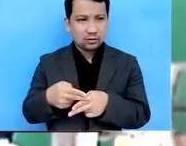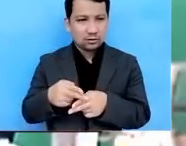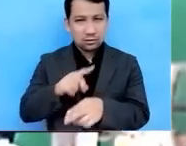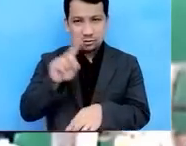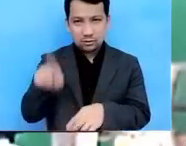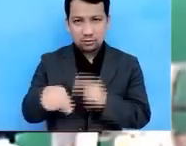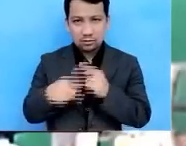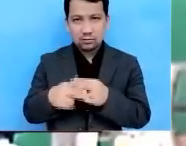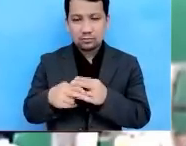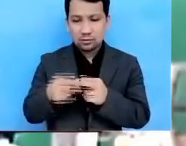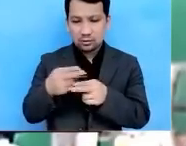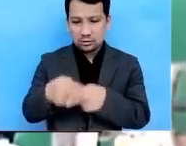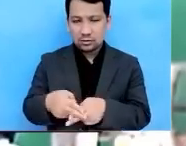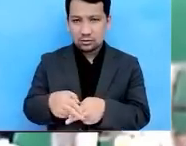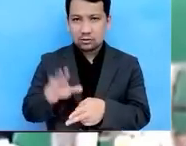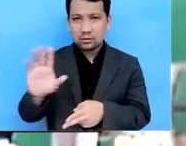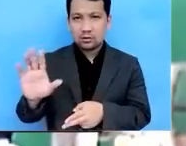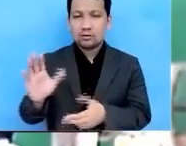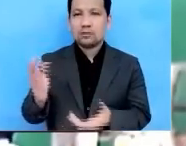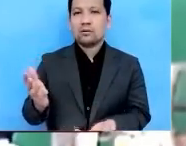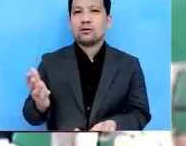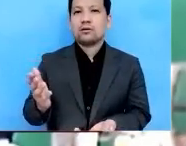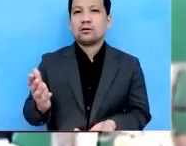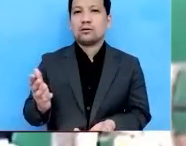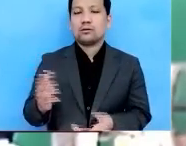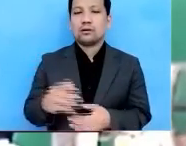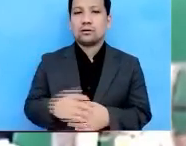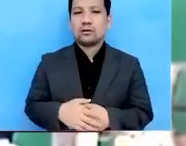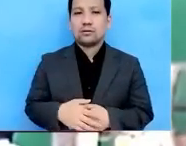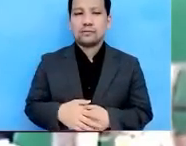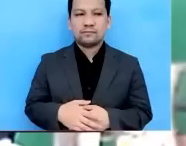ibigay. Hindi po totoo yan, sir.